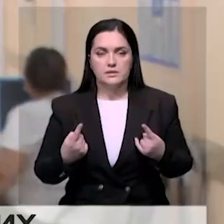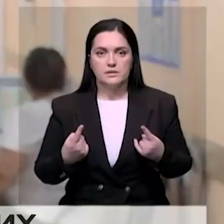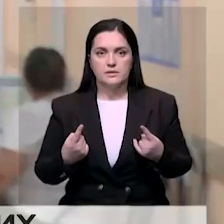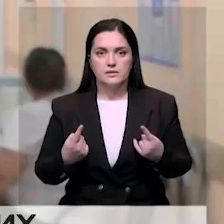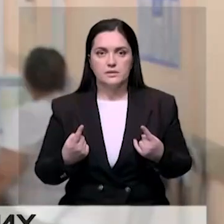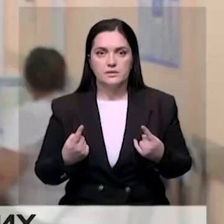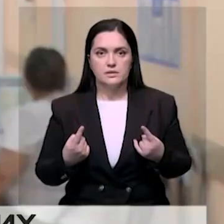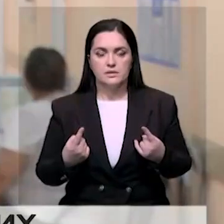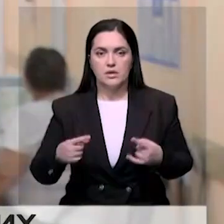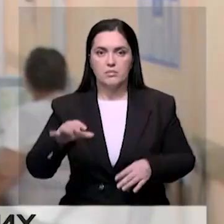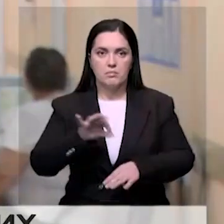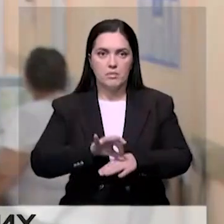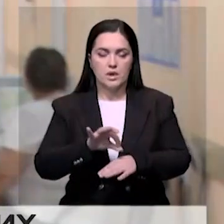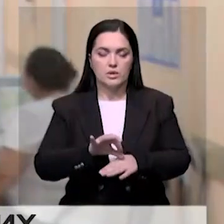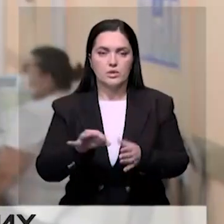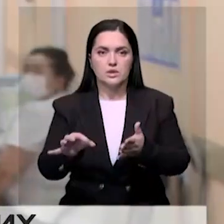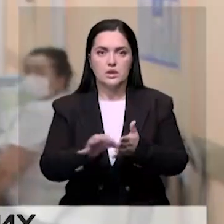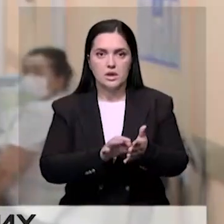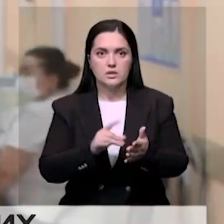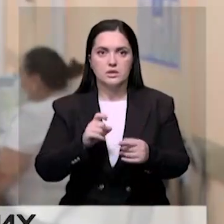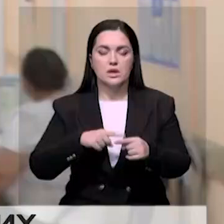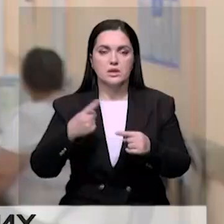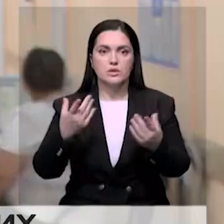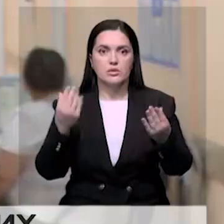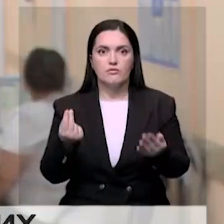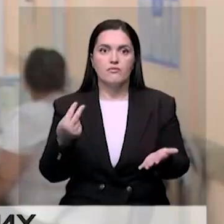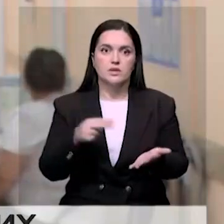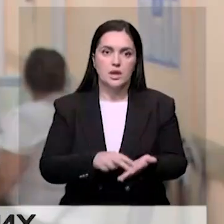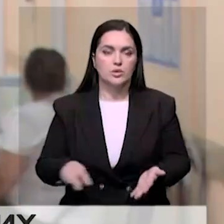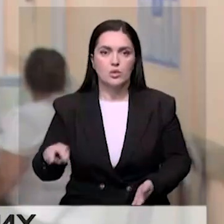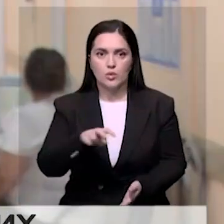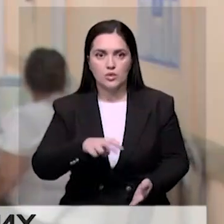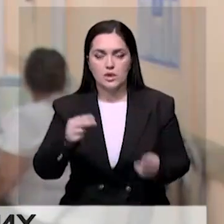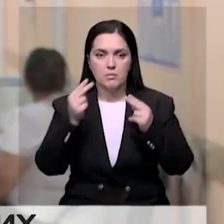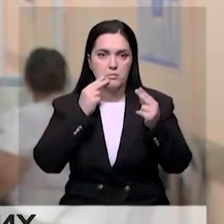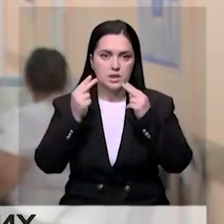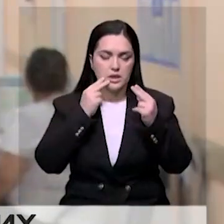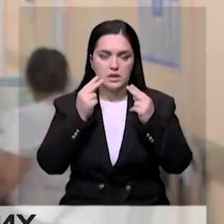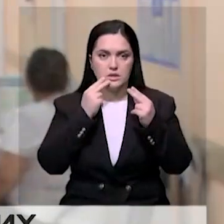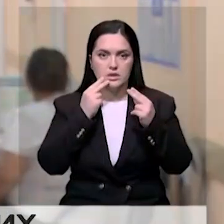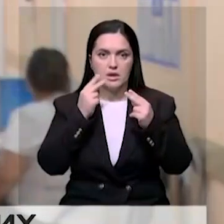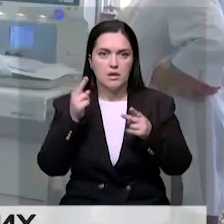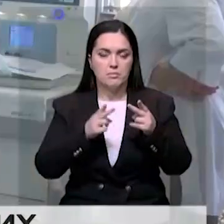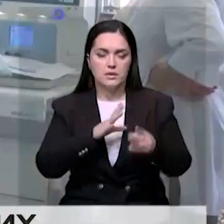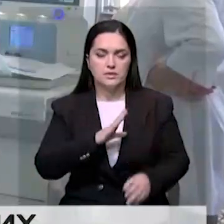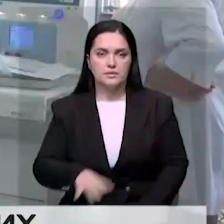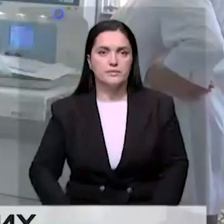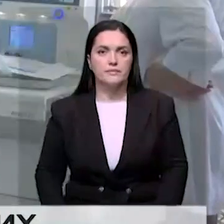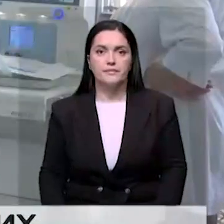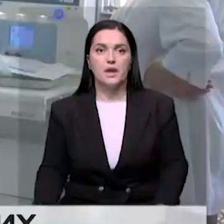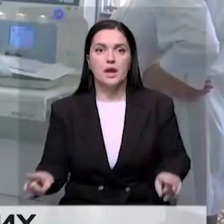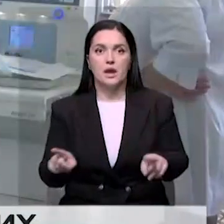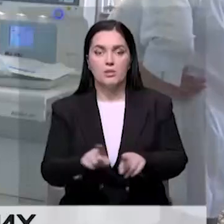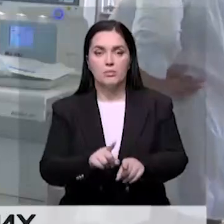Больной уже в тот же день, на следующий день встает, ходит, питается. как будто операции не было. Подобный